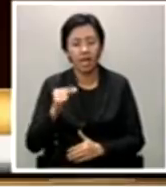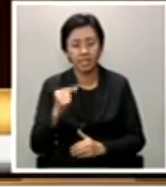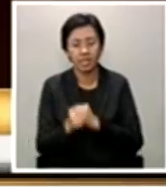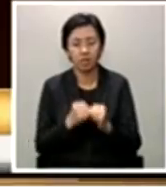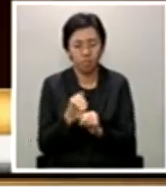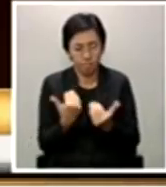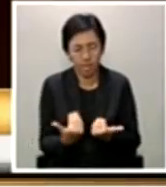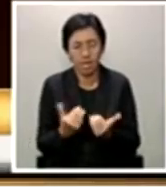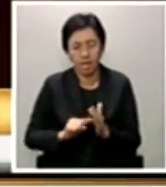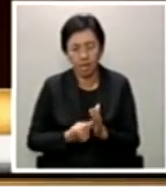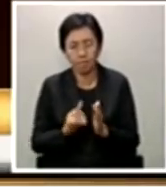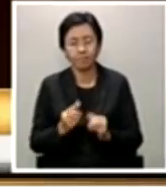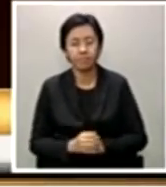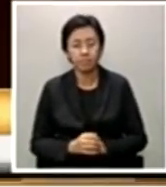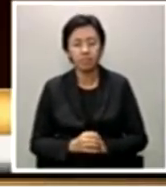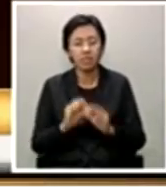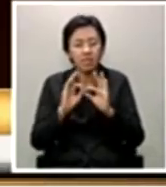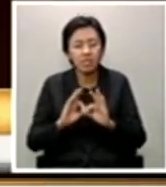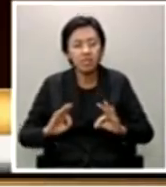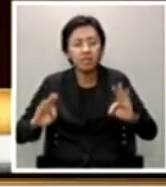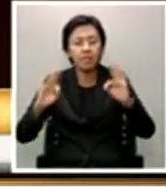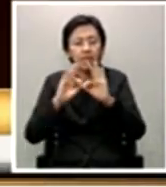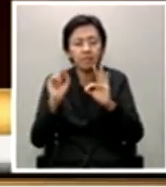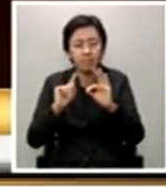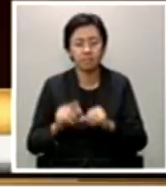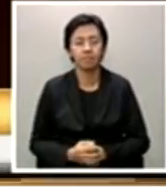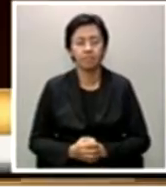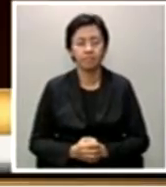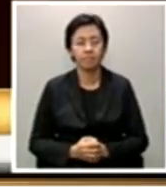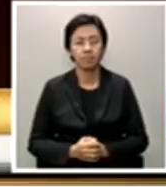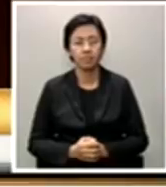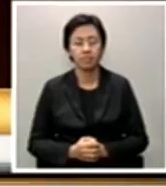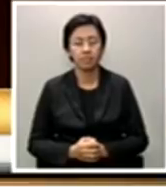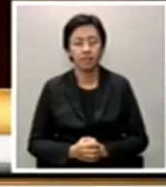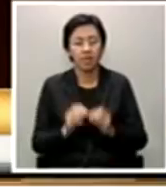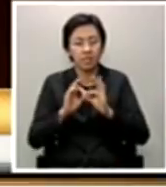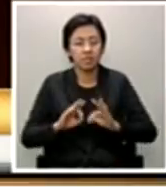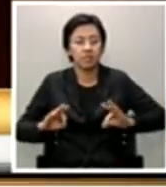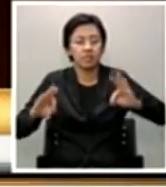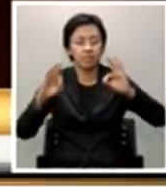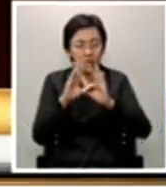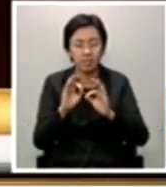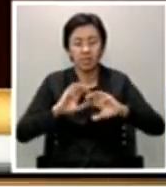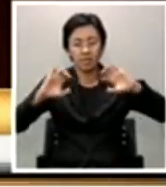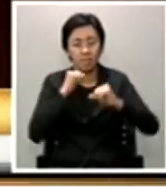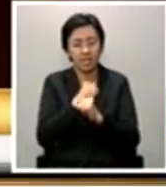นี้แต่ที่มันสำคัญที่สุดมันมีอย่างนี้นะครับท่านผลงานชิ้นใหญ่เลยของรัฐบาล